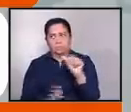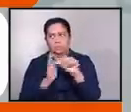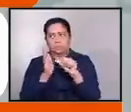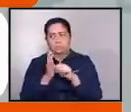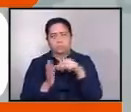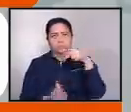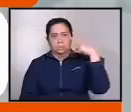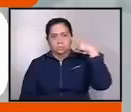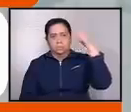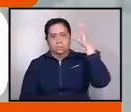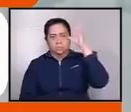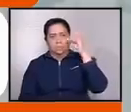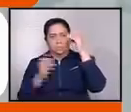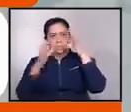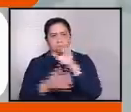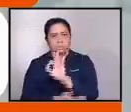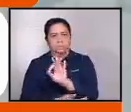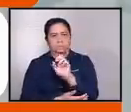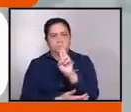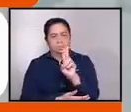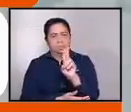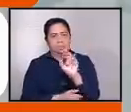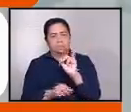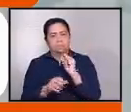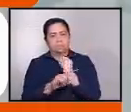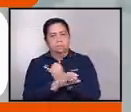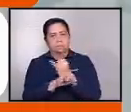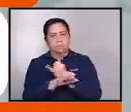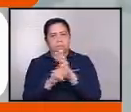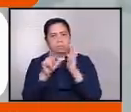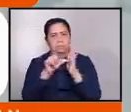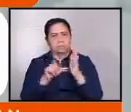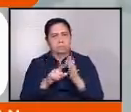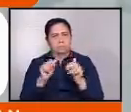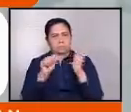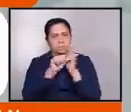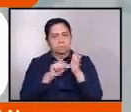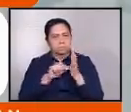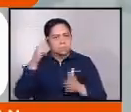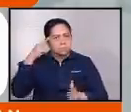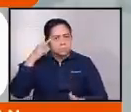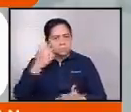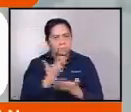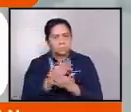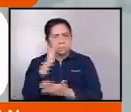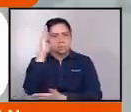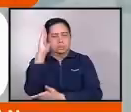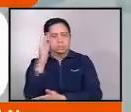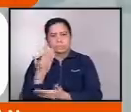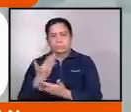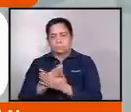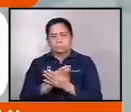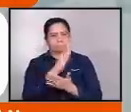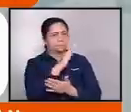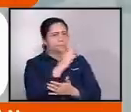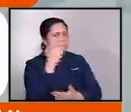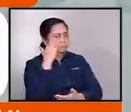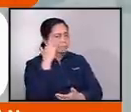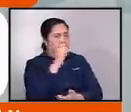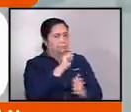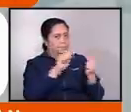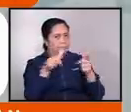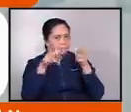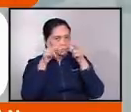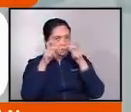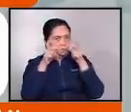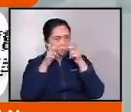Paul Castillo, professor ng FEU Institute of Law. Attorney Paul, magandang tanghali po, sir. Magandang tanghali, Rafi, sa lahat ng